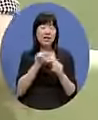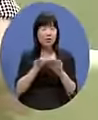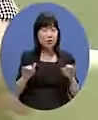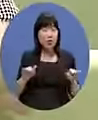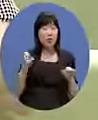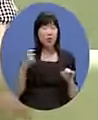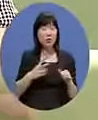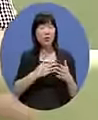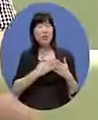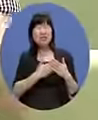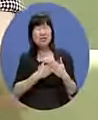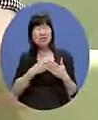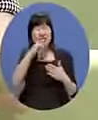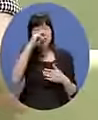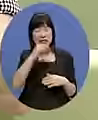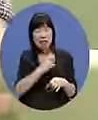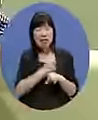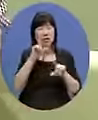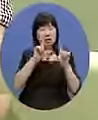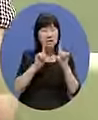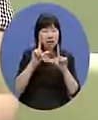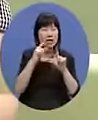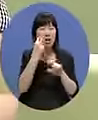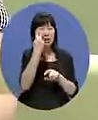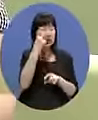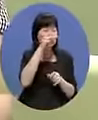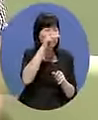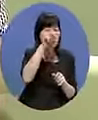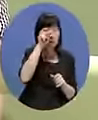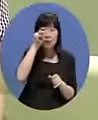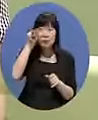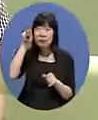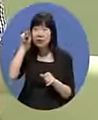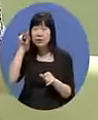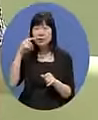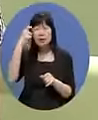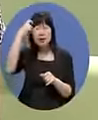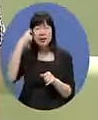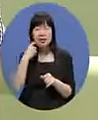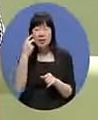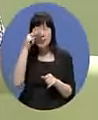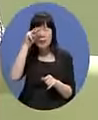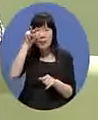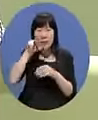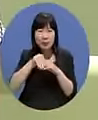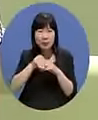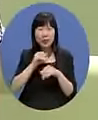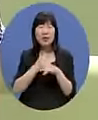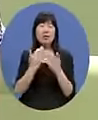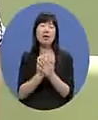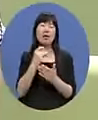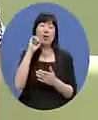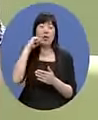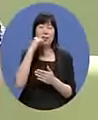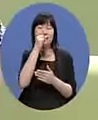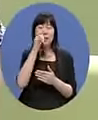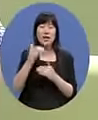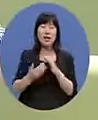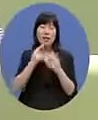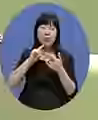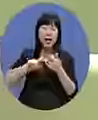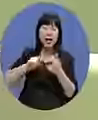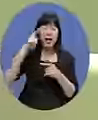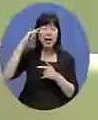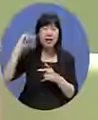균형, 뭐 긴장, 뭐 이렇게 자세 잡는 거, 눈 따라가는 거, 시각 촉각 이런 데 다 좀 어려움이 있는데, 아까 말씀드렸지만